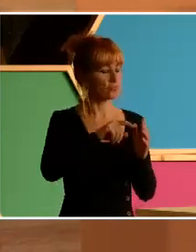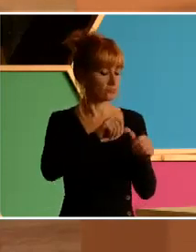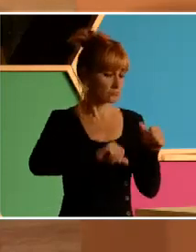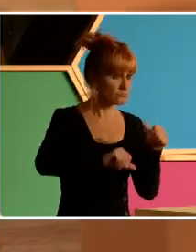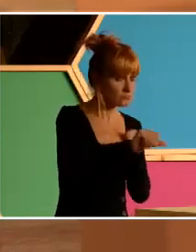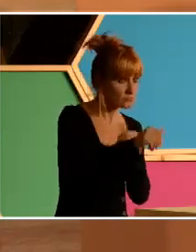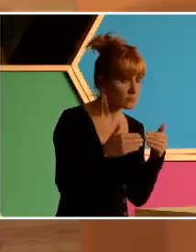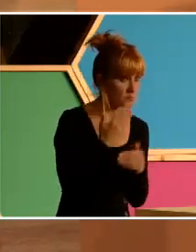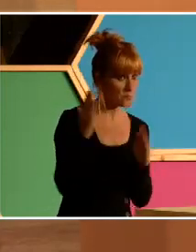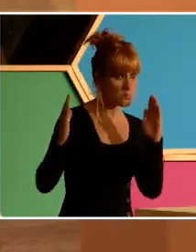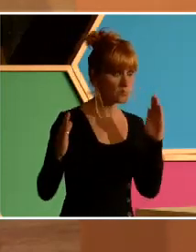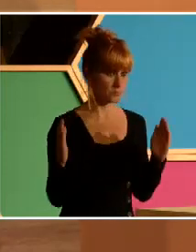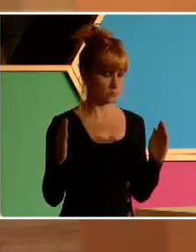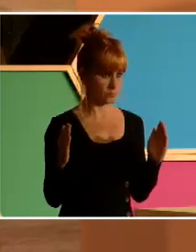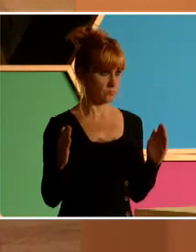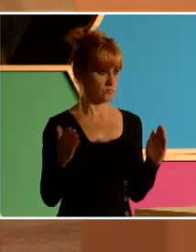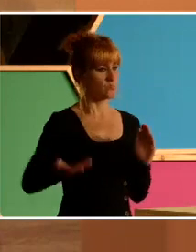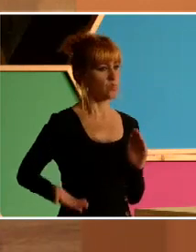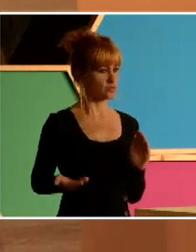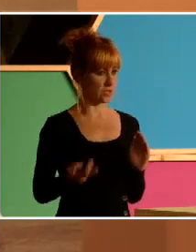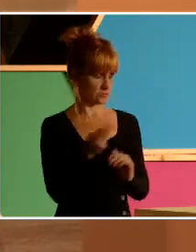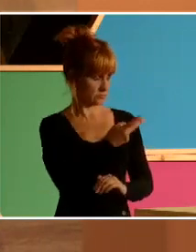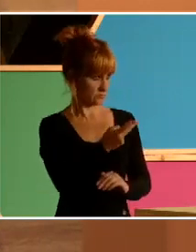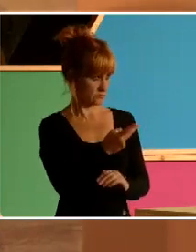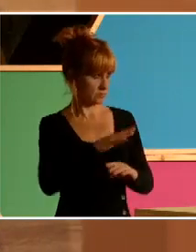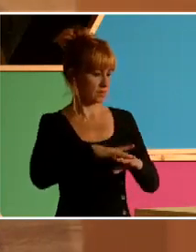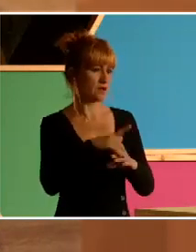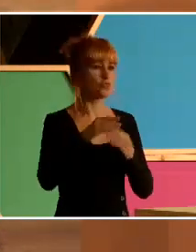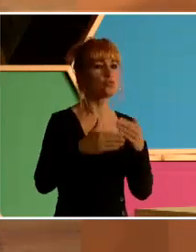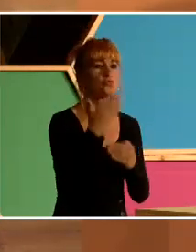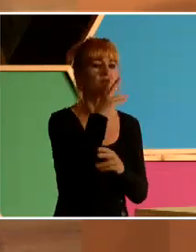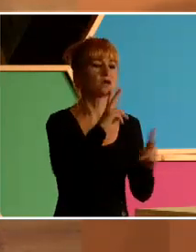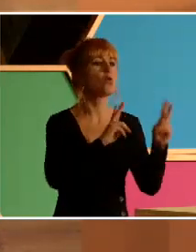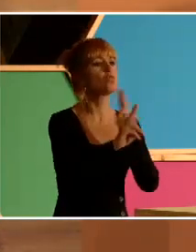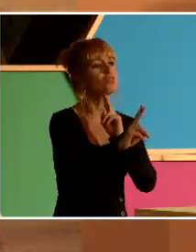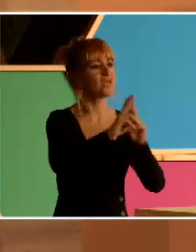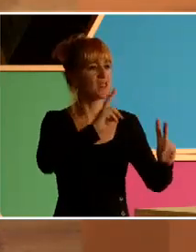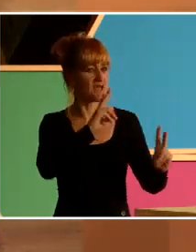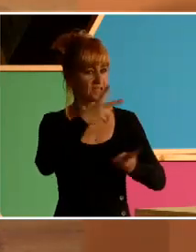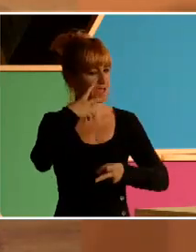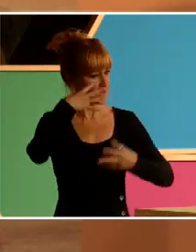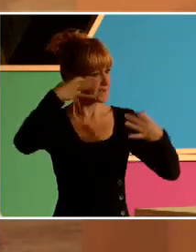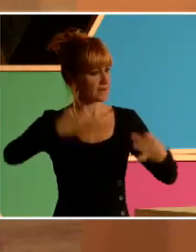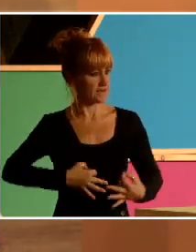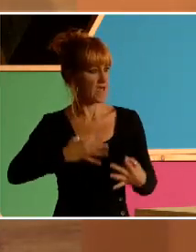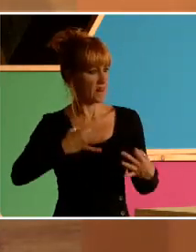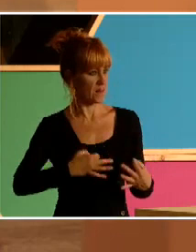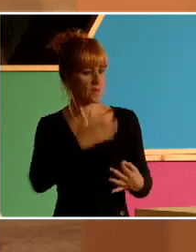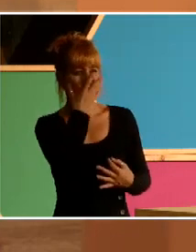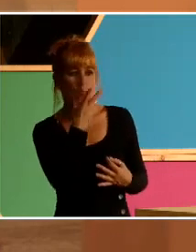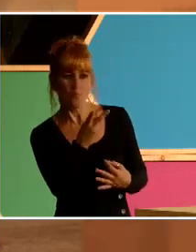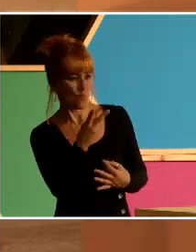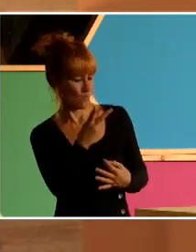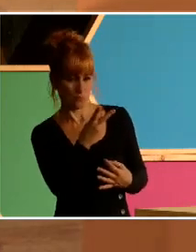per obrir efectivament una nova etapa de diàleg real, no de parador, d'un diàleg real que realment escolti